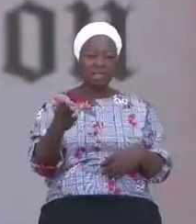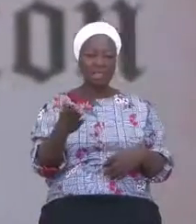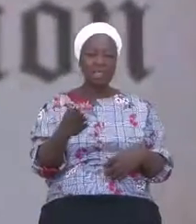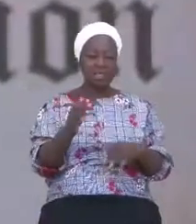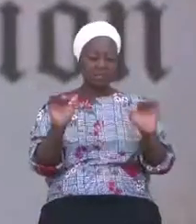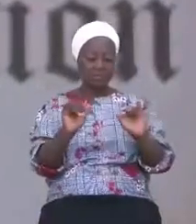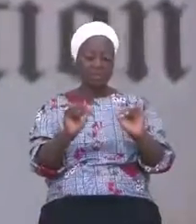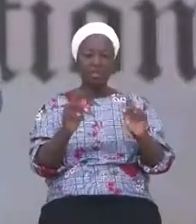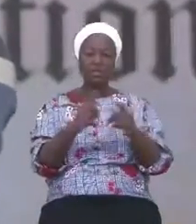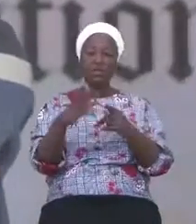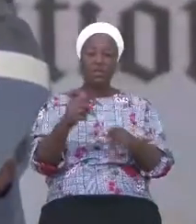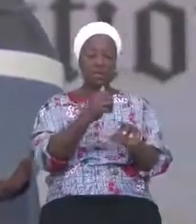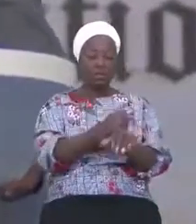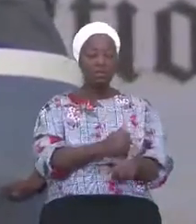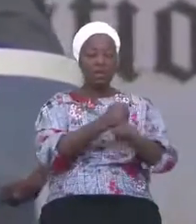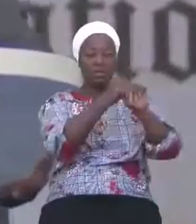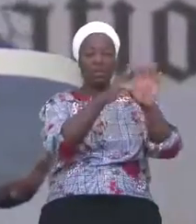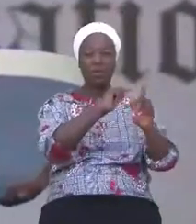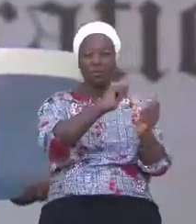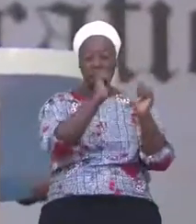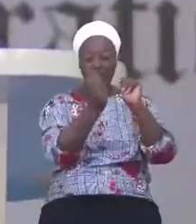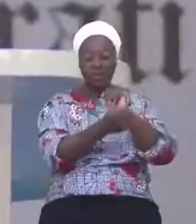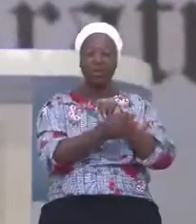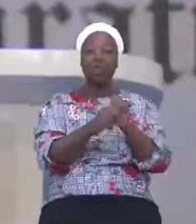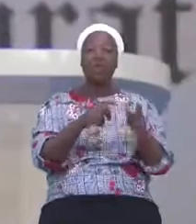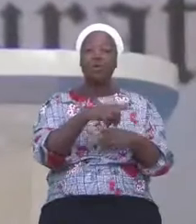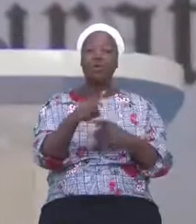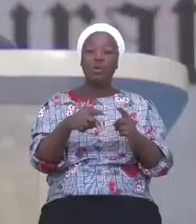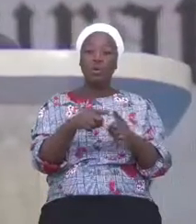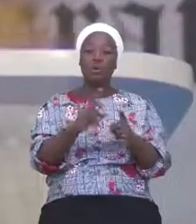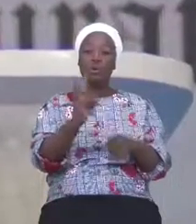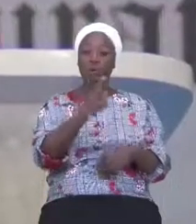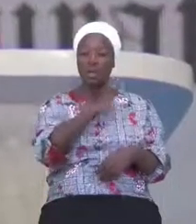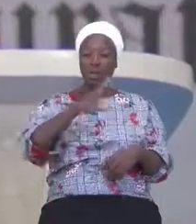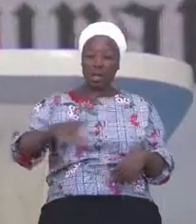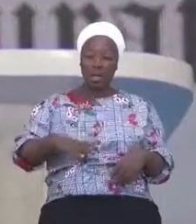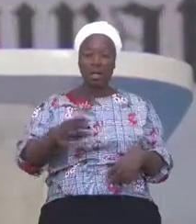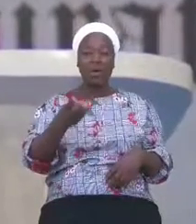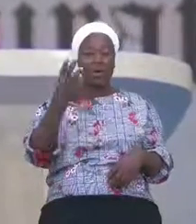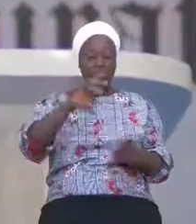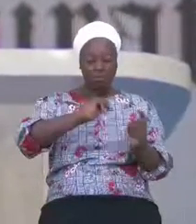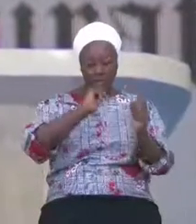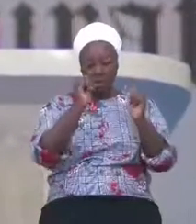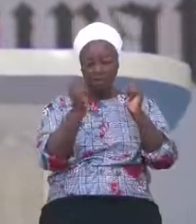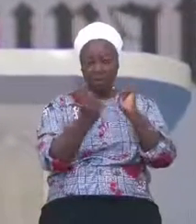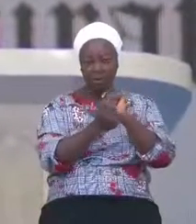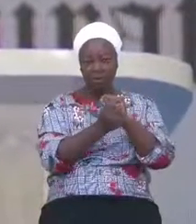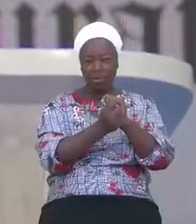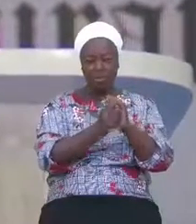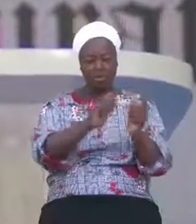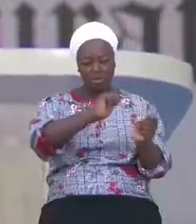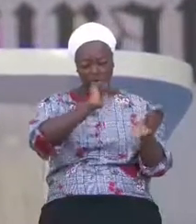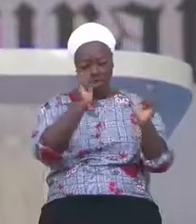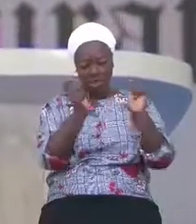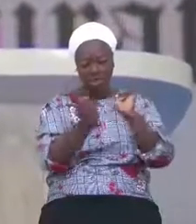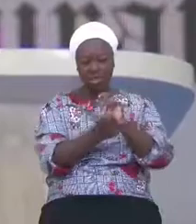pareil, similaire à la montagne de transfiguration quand Christ a été transformé,